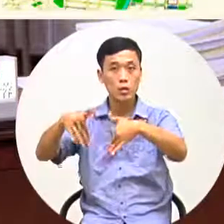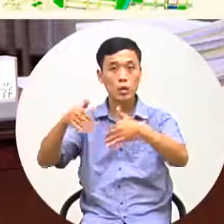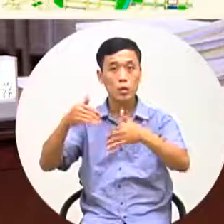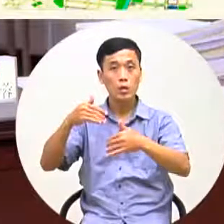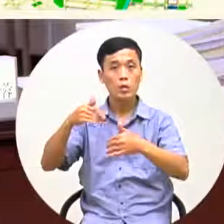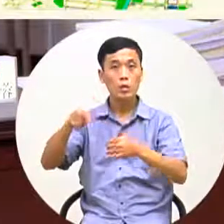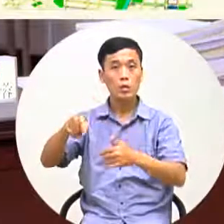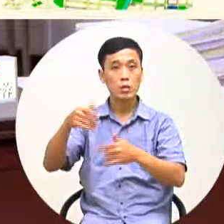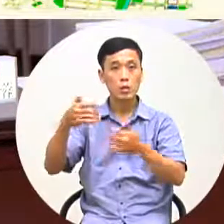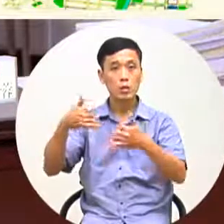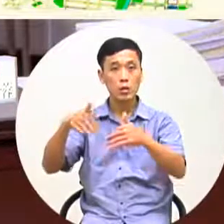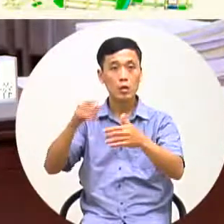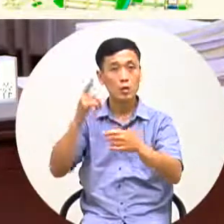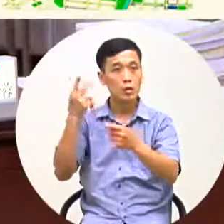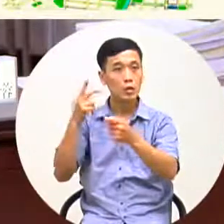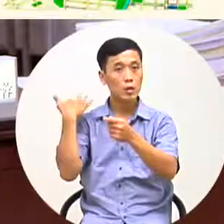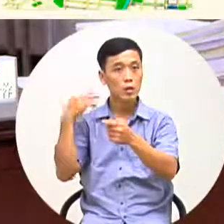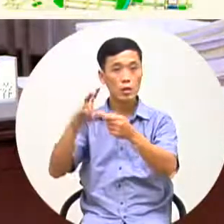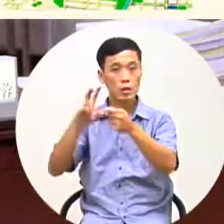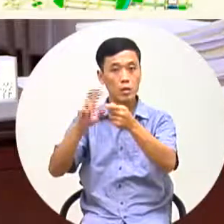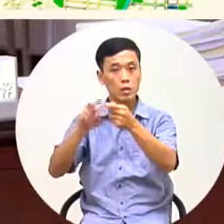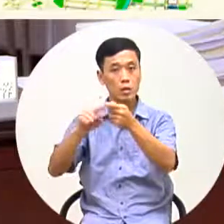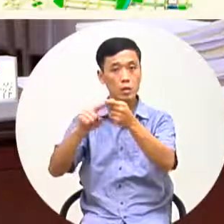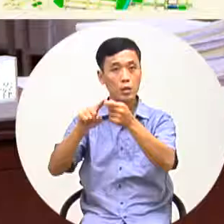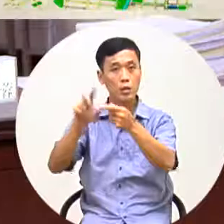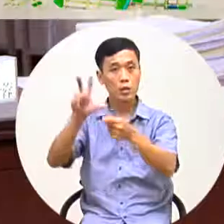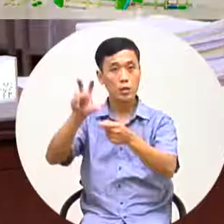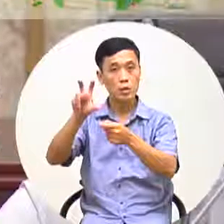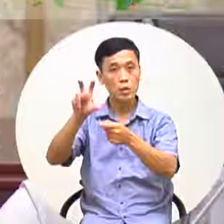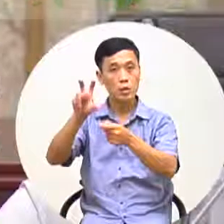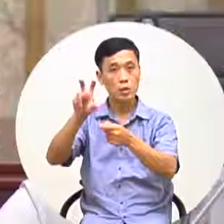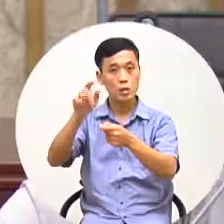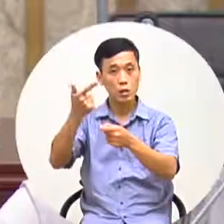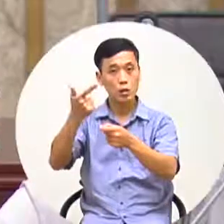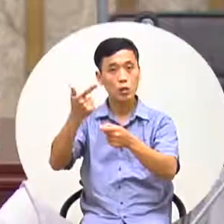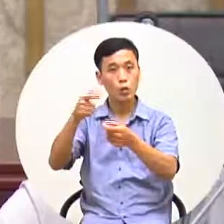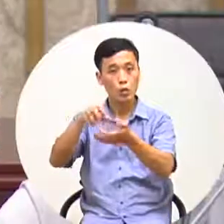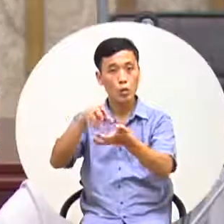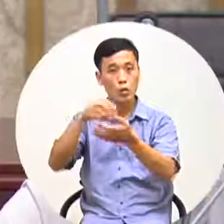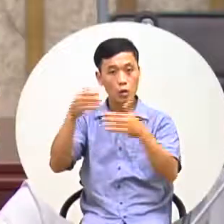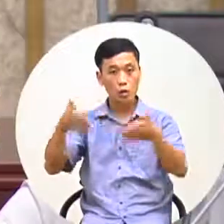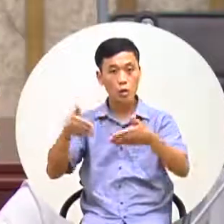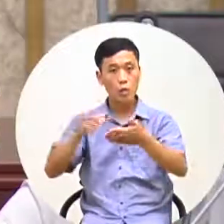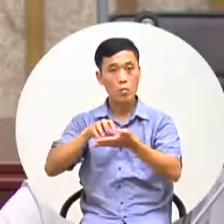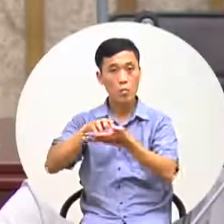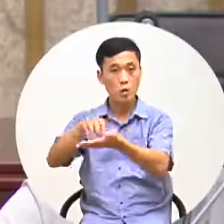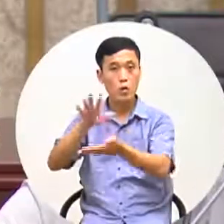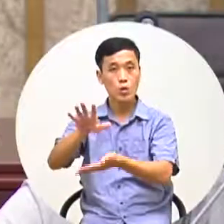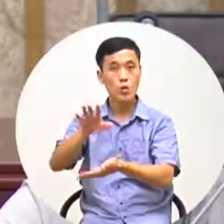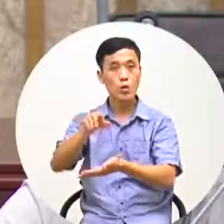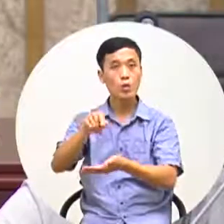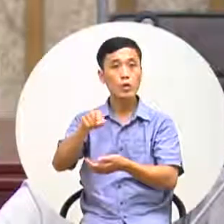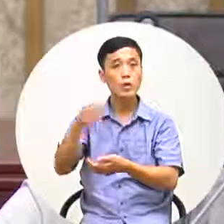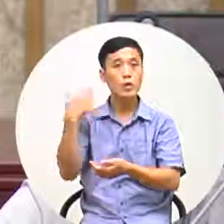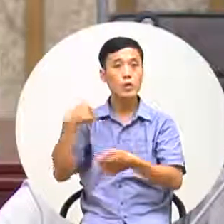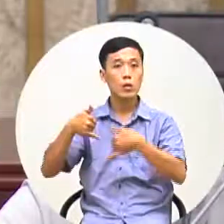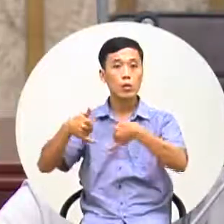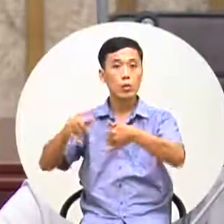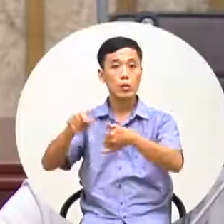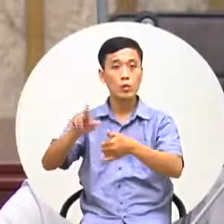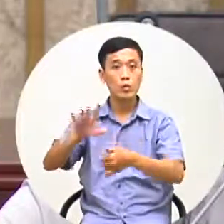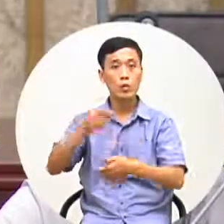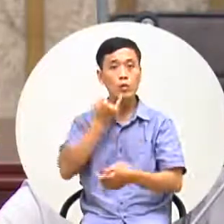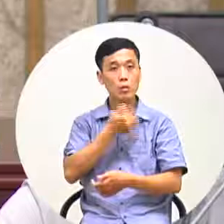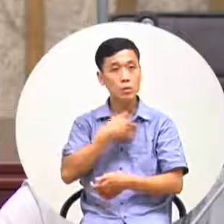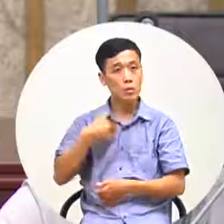完一个摕到建教、摕到私教的一个案件。当初伊面临道路是条无开辟的道路，啊，当然有可能就是吼，为申请的东西